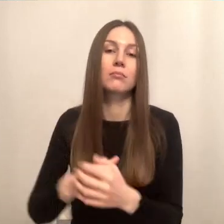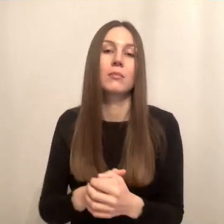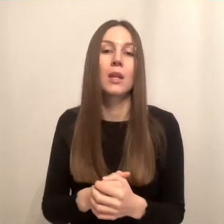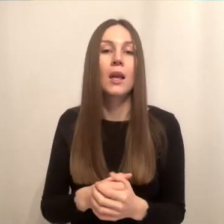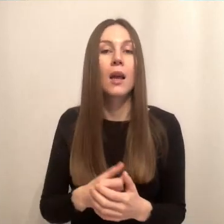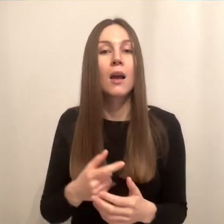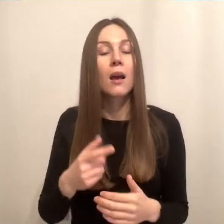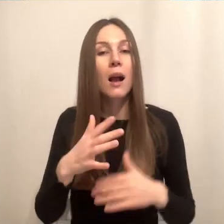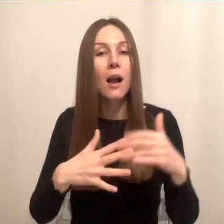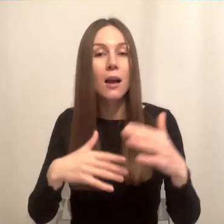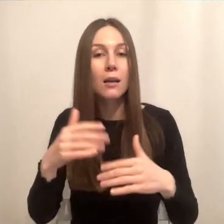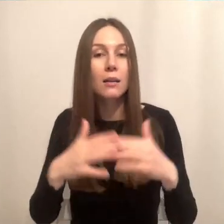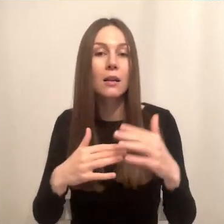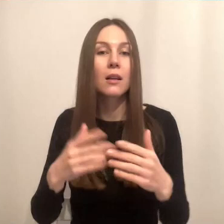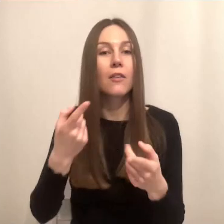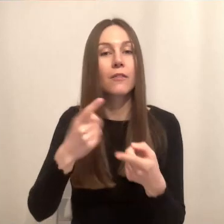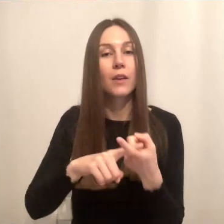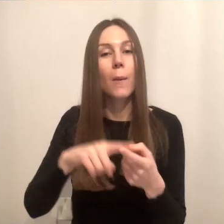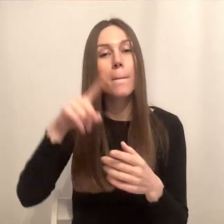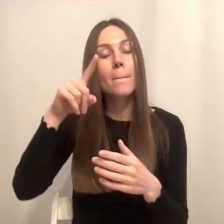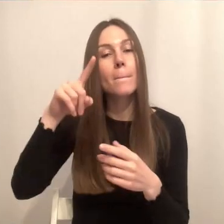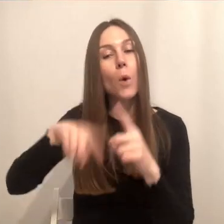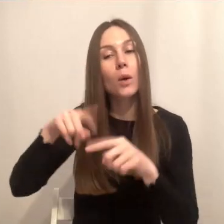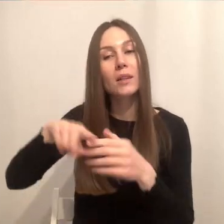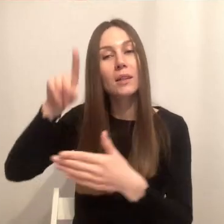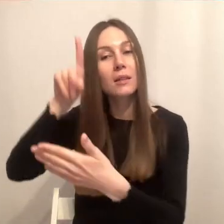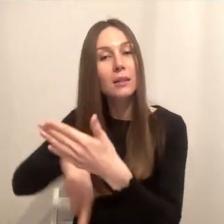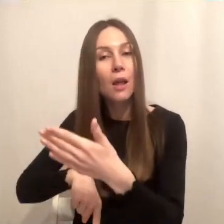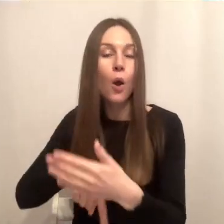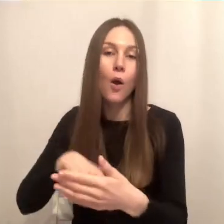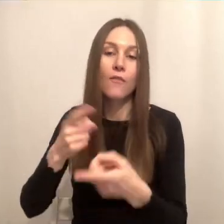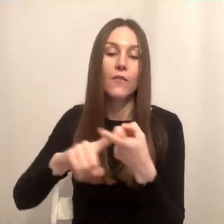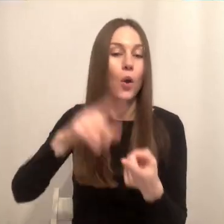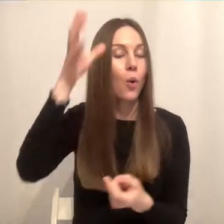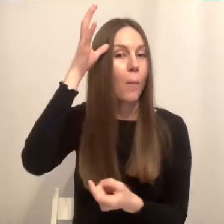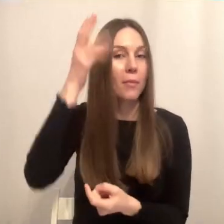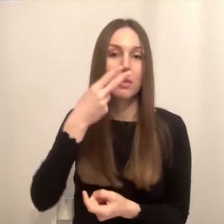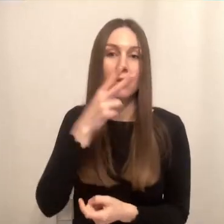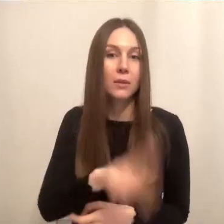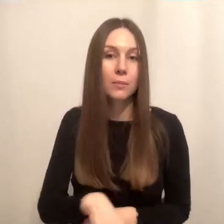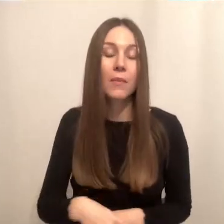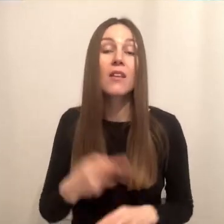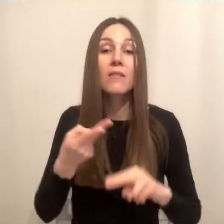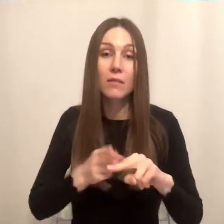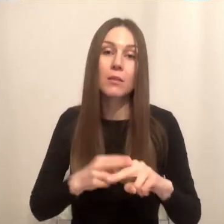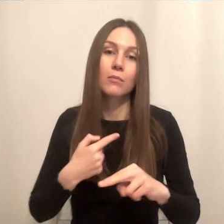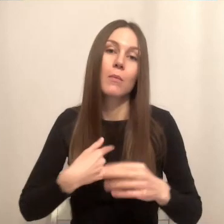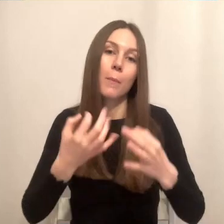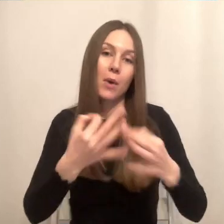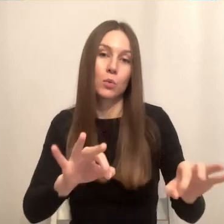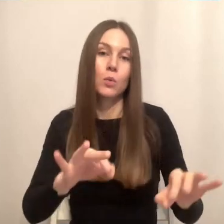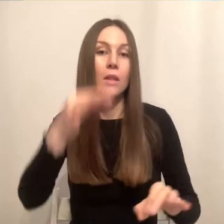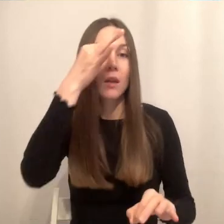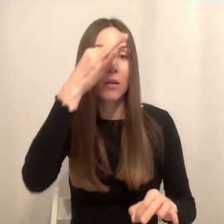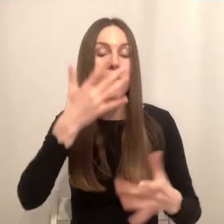institucija remiasi politinė ištikimybė, o ne kompetencija. Ir todėl mano pasiūlymas Trakams yra būtent viešo